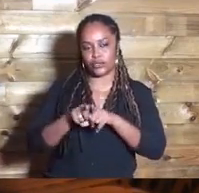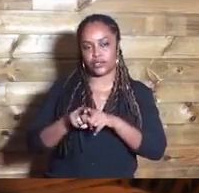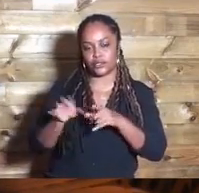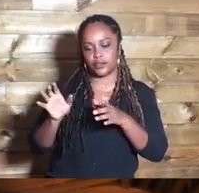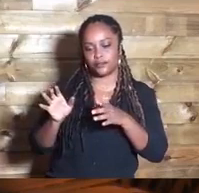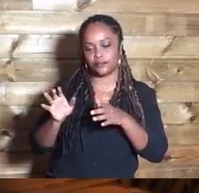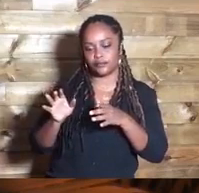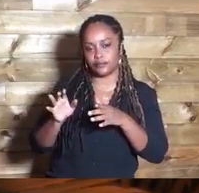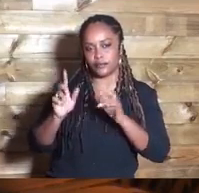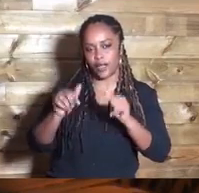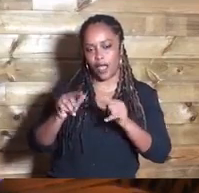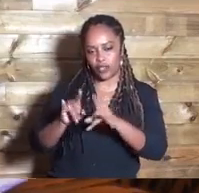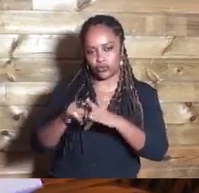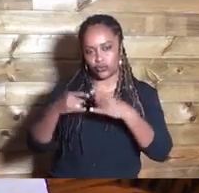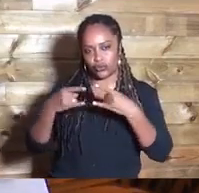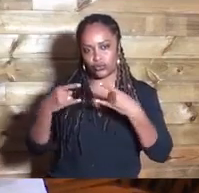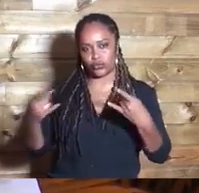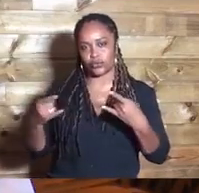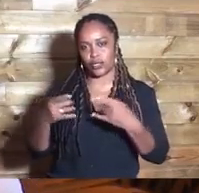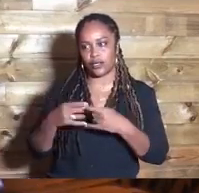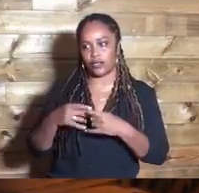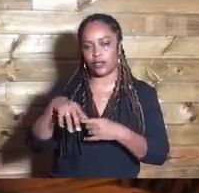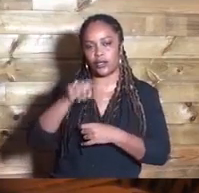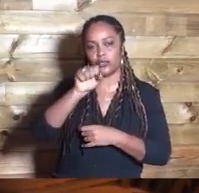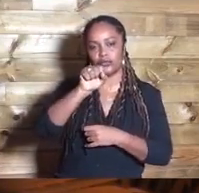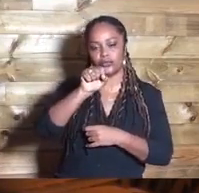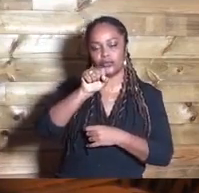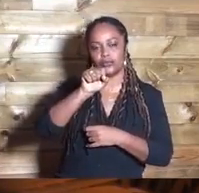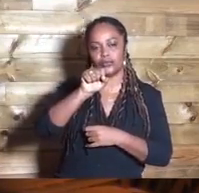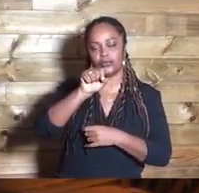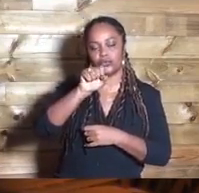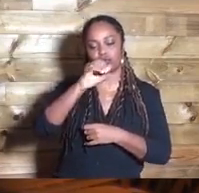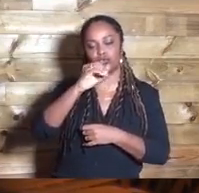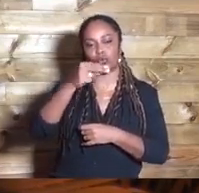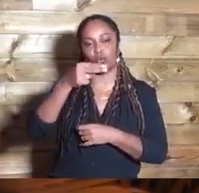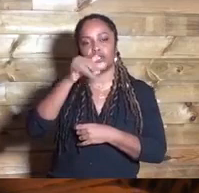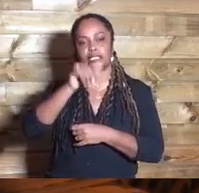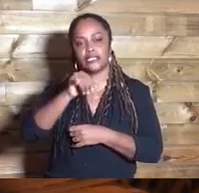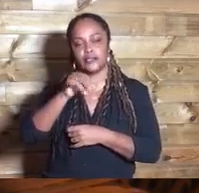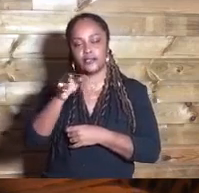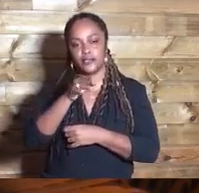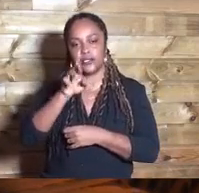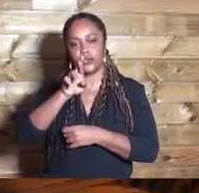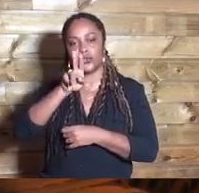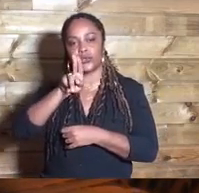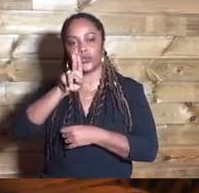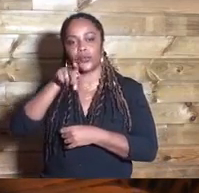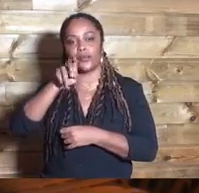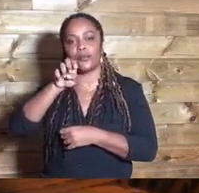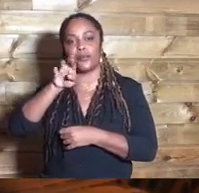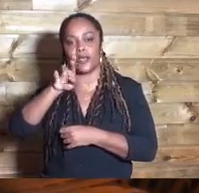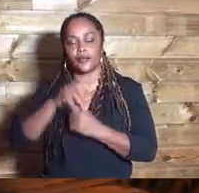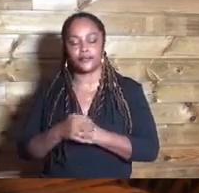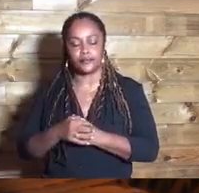journal l'indépendance ensemble, c'est Sonny Rupert. Sonny Rupert a dit Wadon pour Emaï, on l'eau se mettre à deux ou